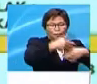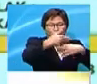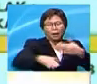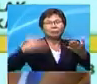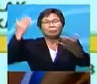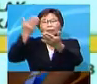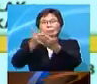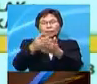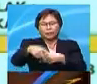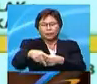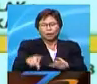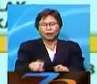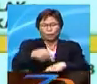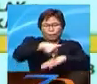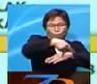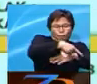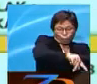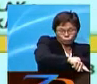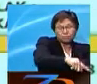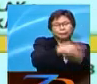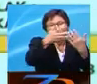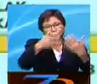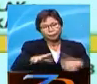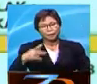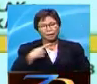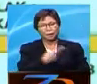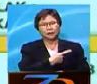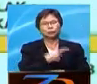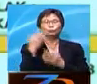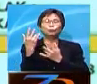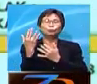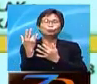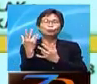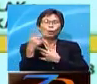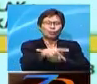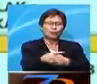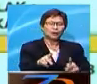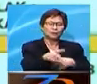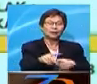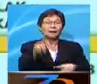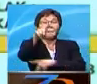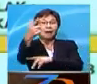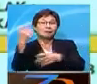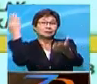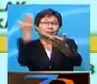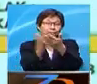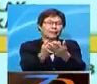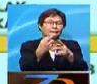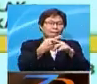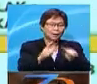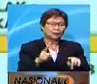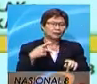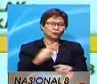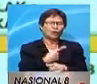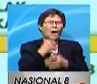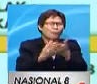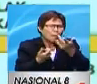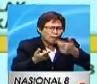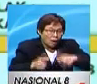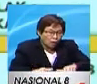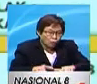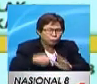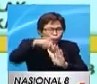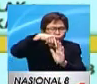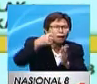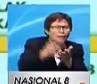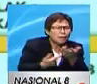ketibaan peti undi pos dan kita masih lagi menantikan peti-peti lain sampai tapi sementara itu untuk gambaran terperinci tentang